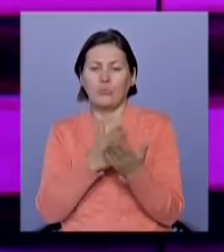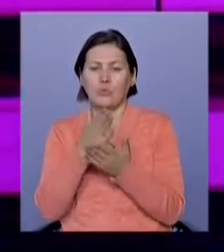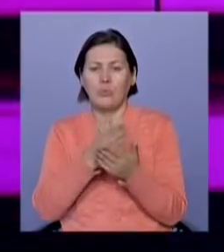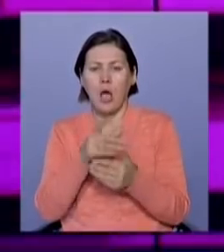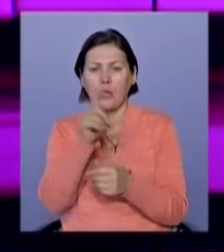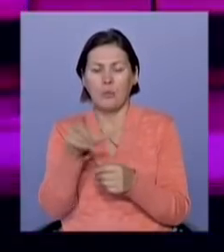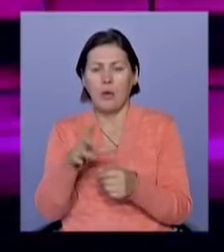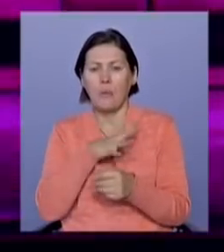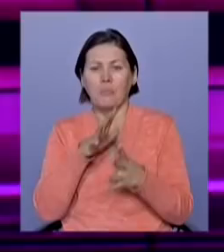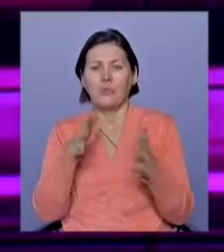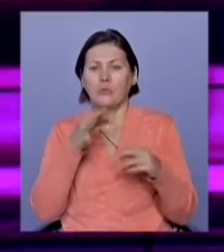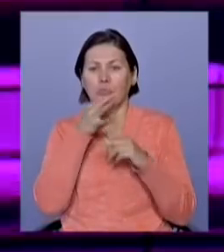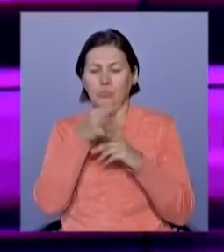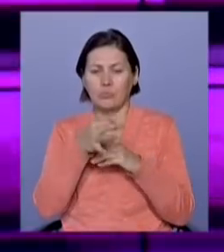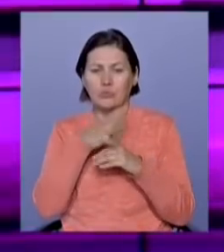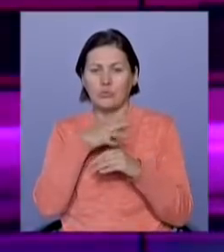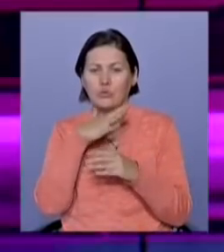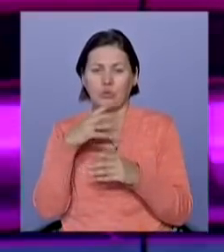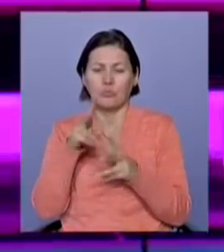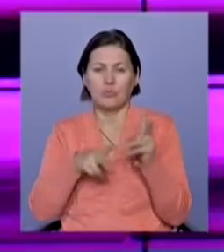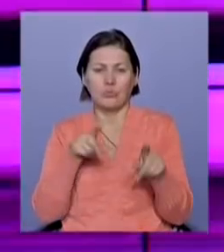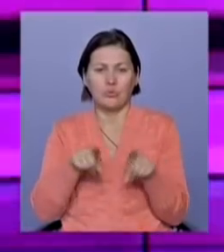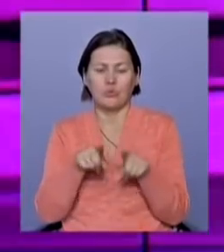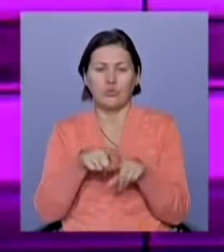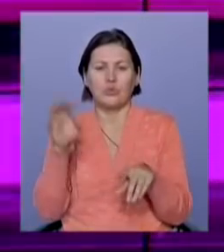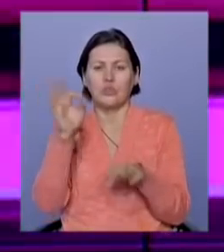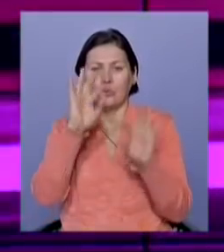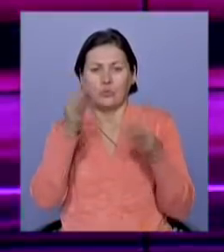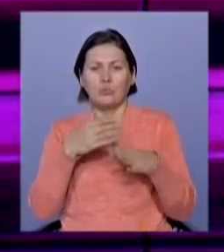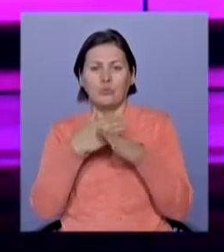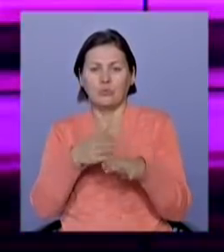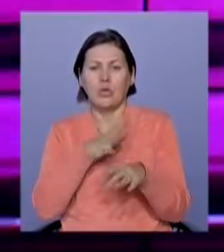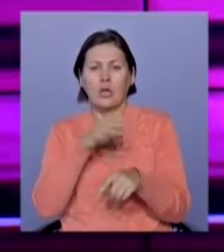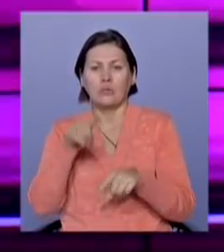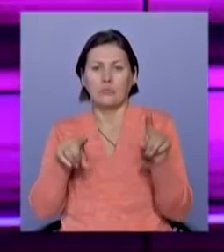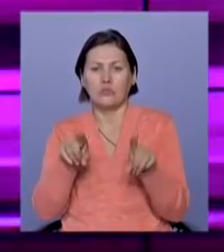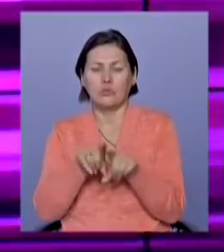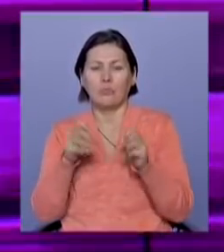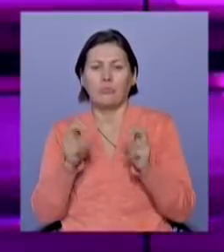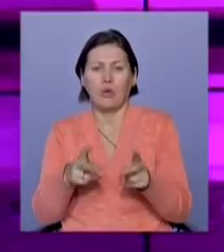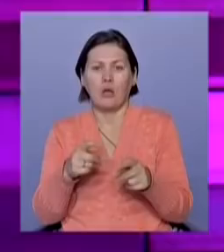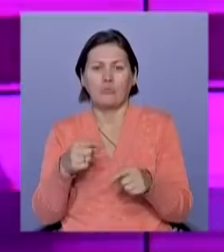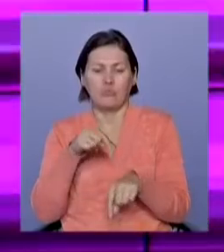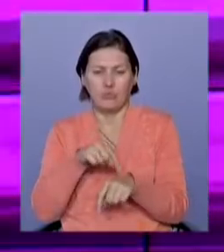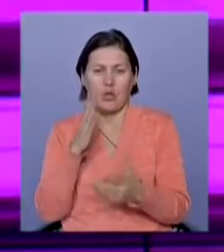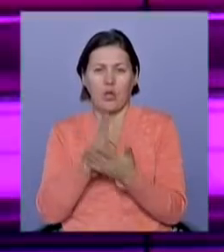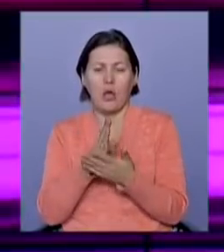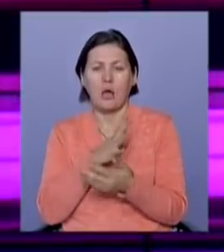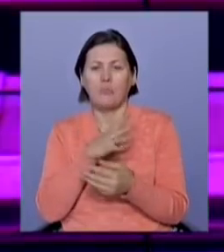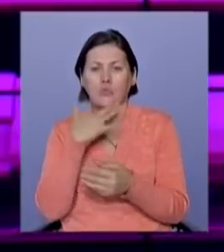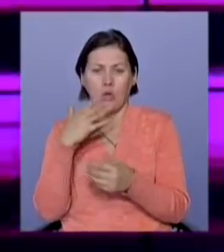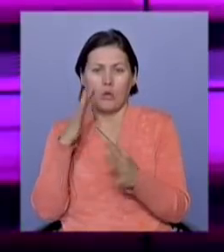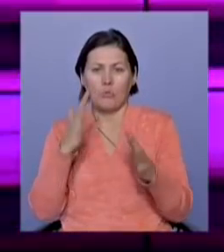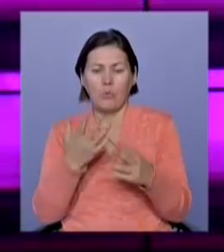мамандарына қатысты айтылатын сын да көп. Алайда жедел жәрдем қызметкерлерінің өзі де кейде қауіп-қатерге тап болып жататын жайттар да аз емес